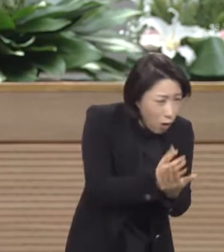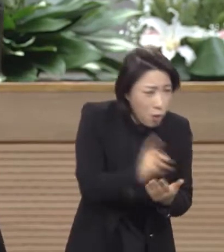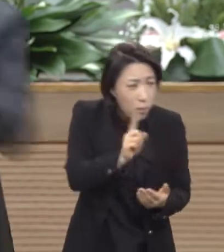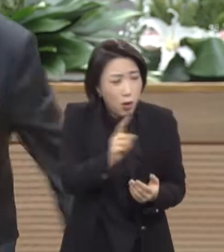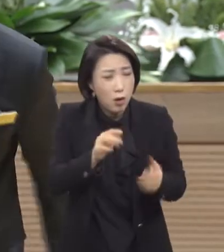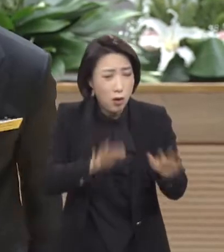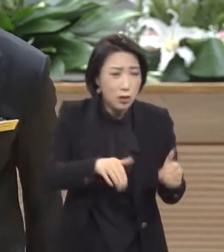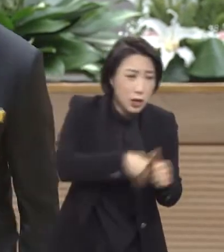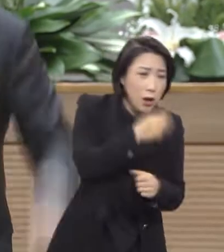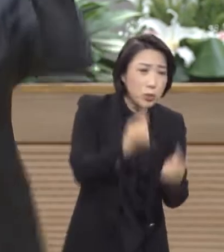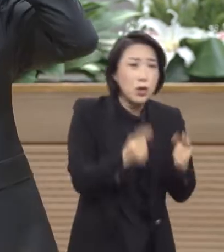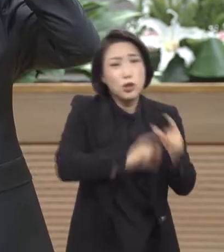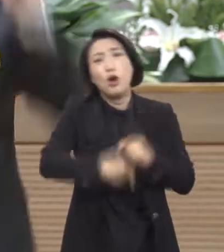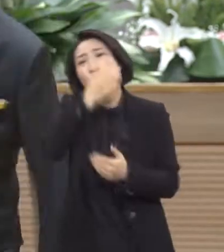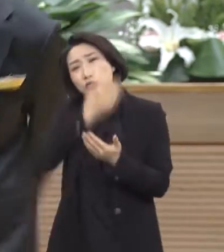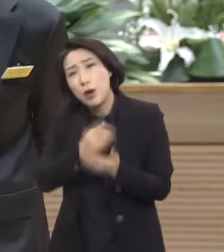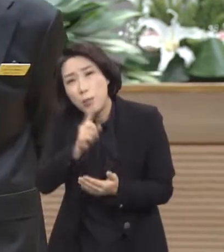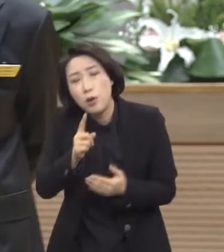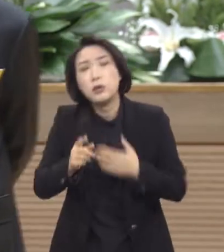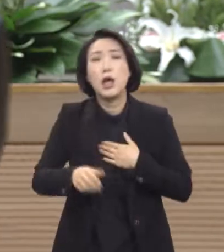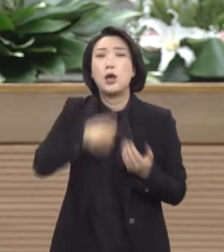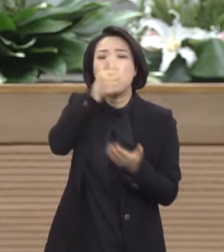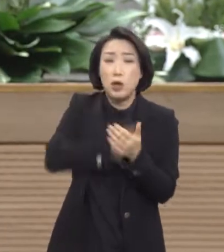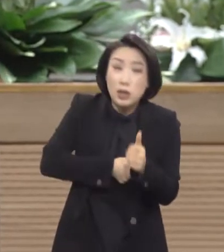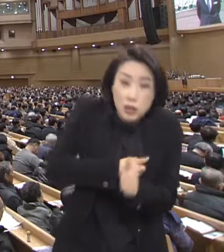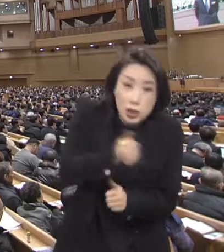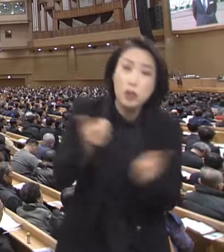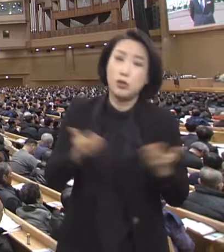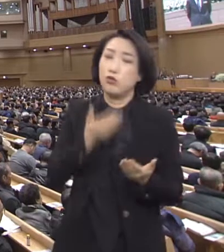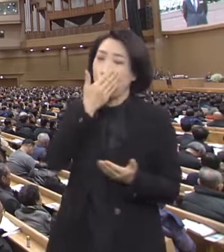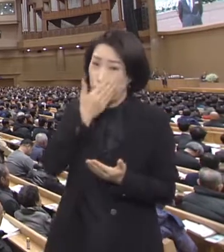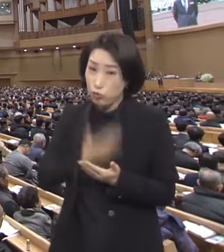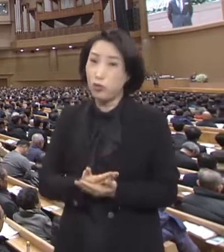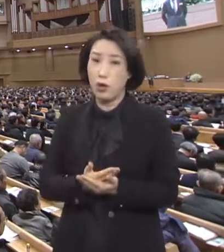현실보다 상황보다 죄를 이기는 것이 큰 것이라 이 말이오.